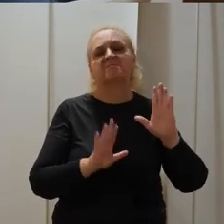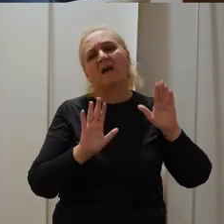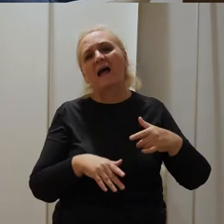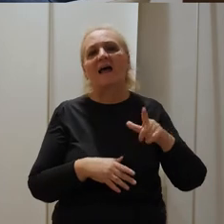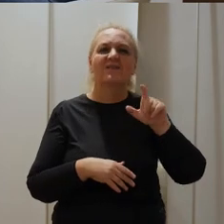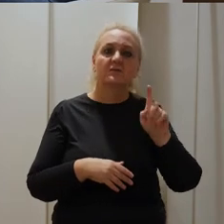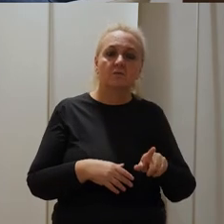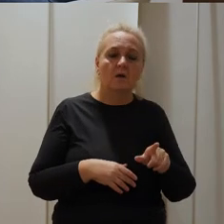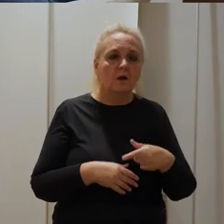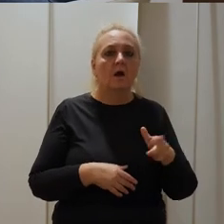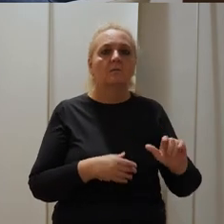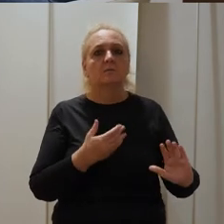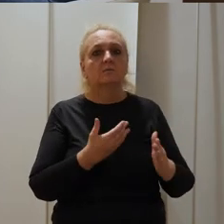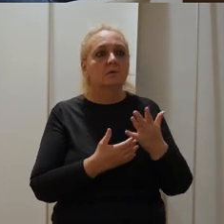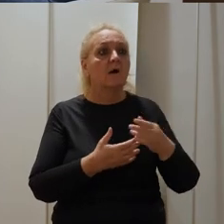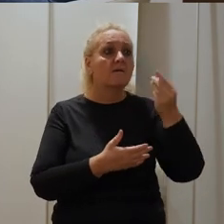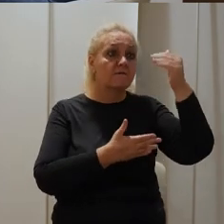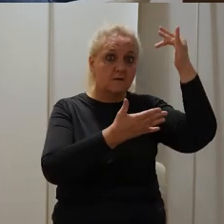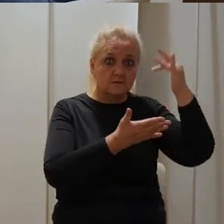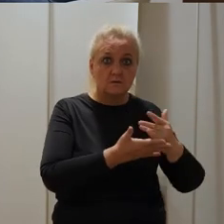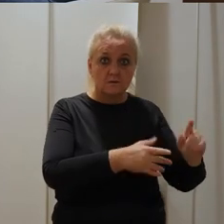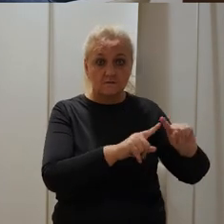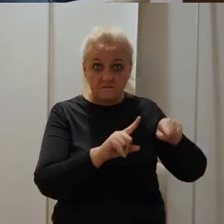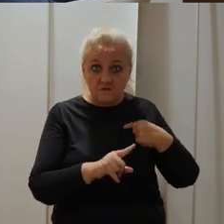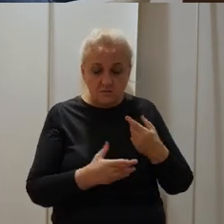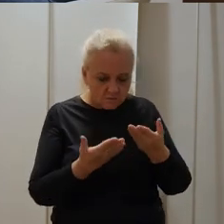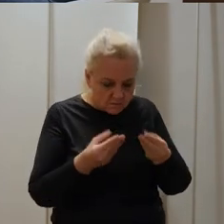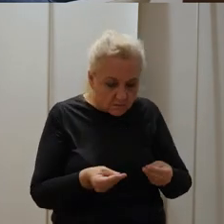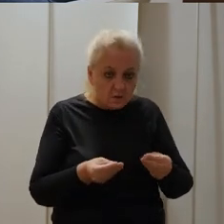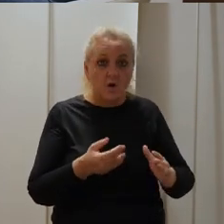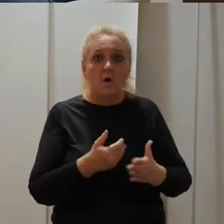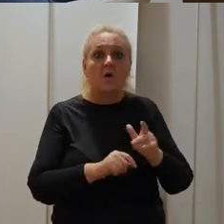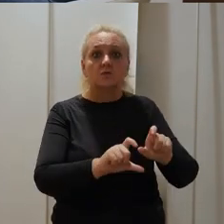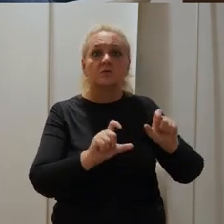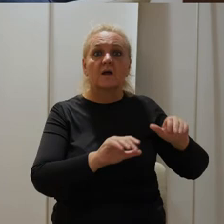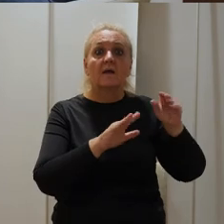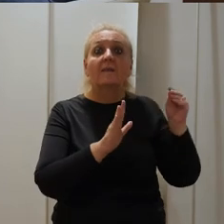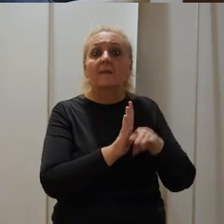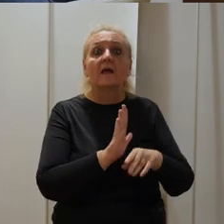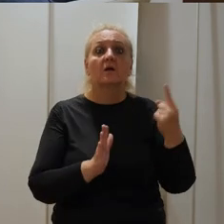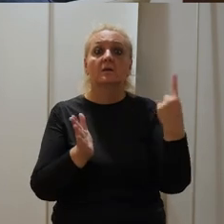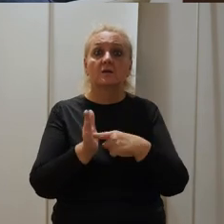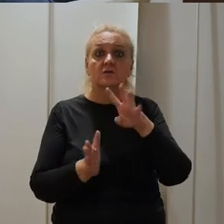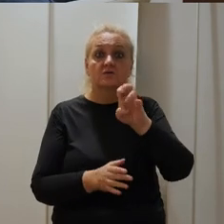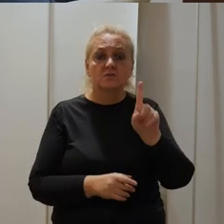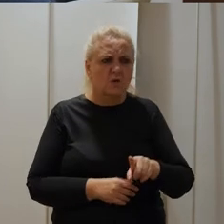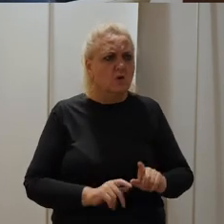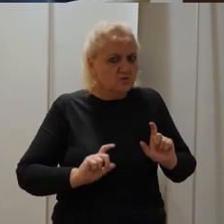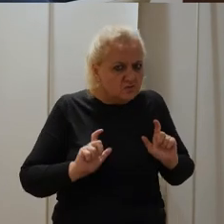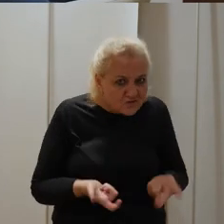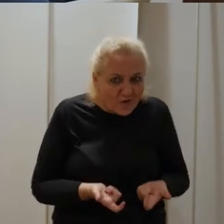200 zł. Po czym dostałam cennik od Timofa i okazało się, że najtańsze stoisko kosztuje 1400 zł. I powiedziałam,